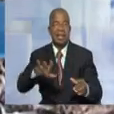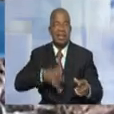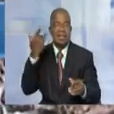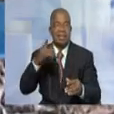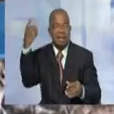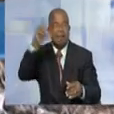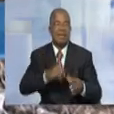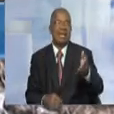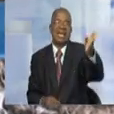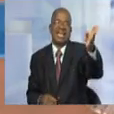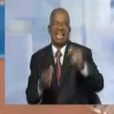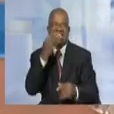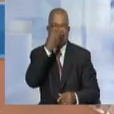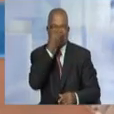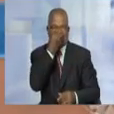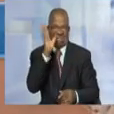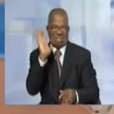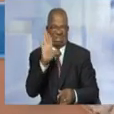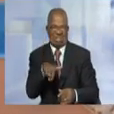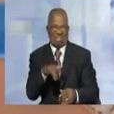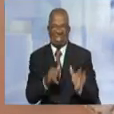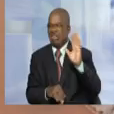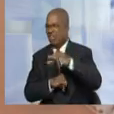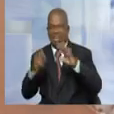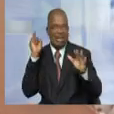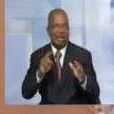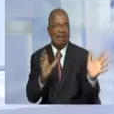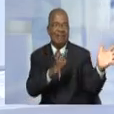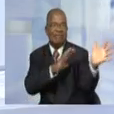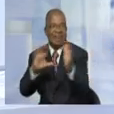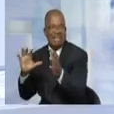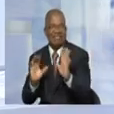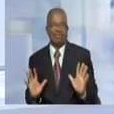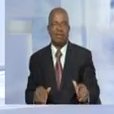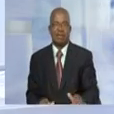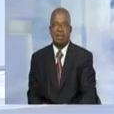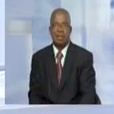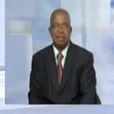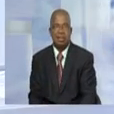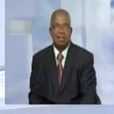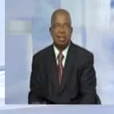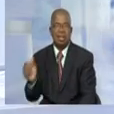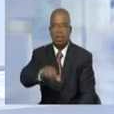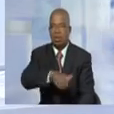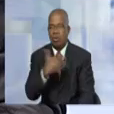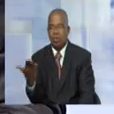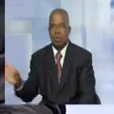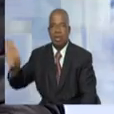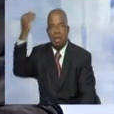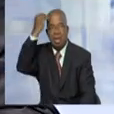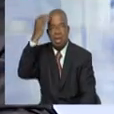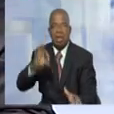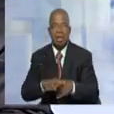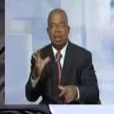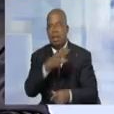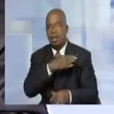acteurs participants à la lutte contre l'insalubrité dans leur commune. Tout à fait autre chose, la ministre de la